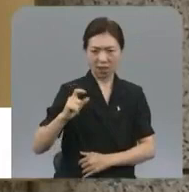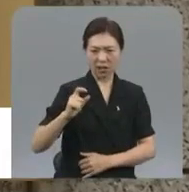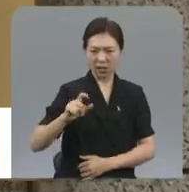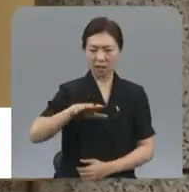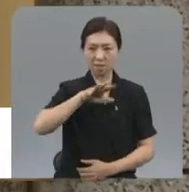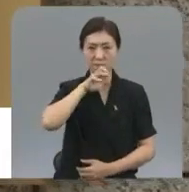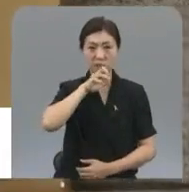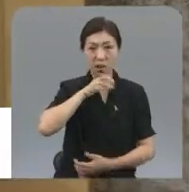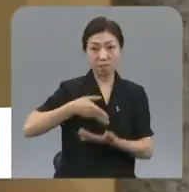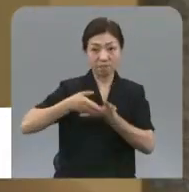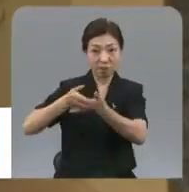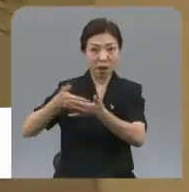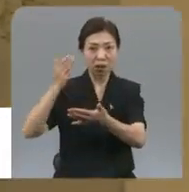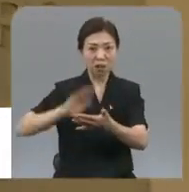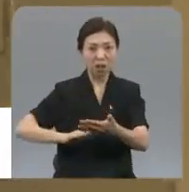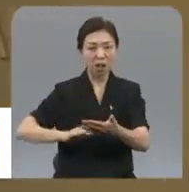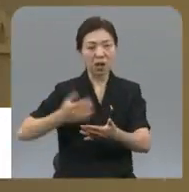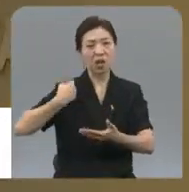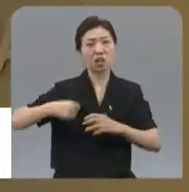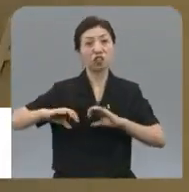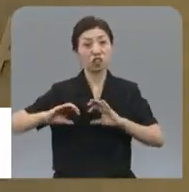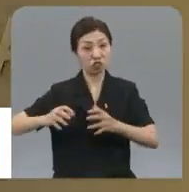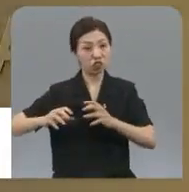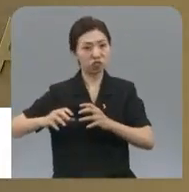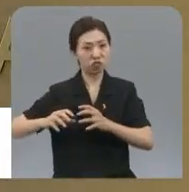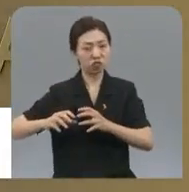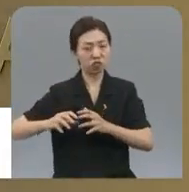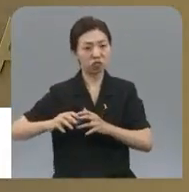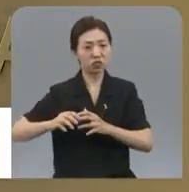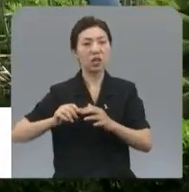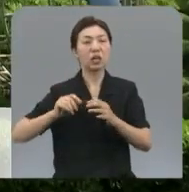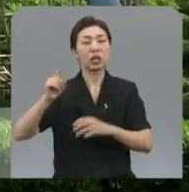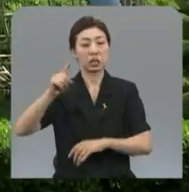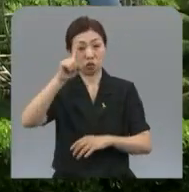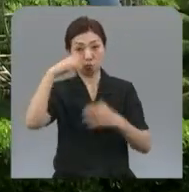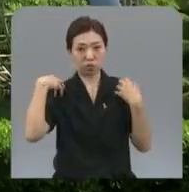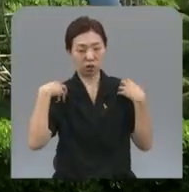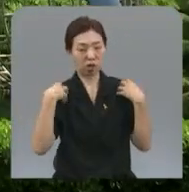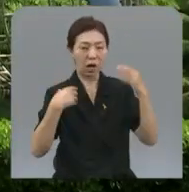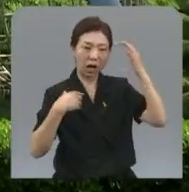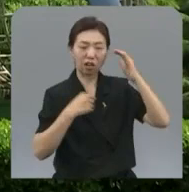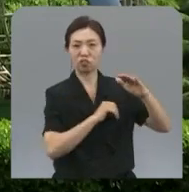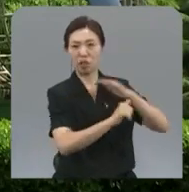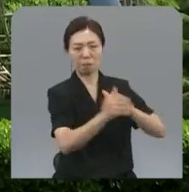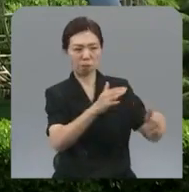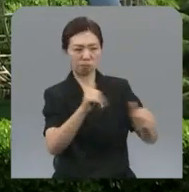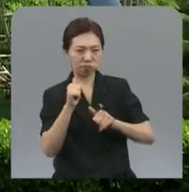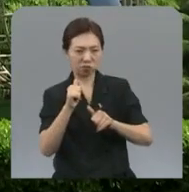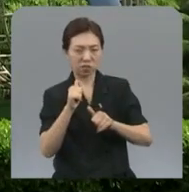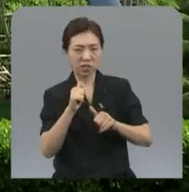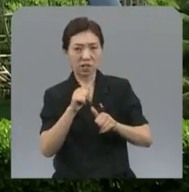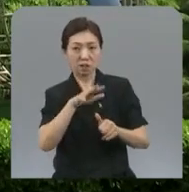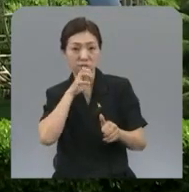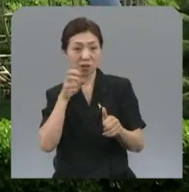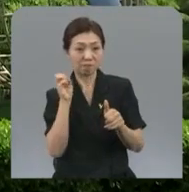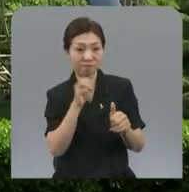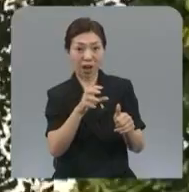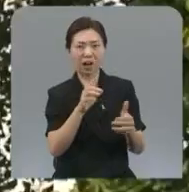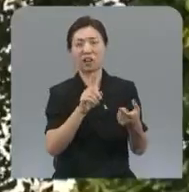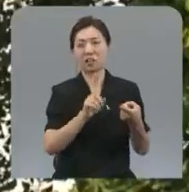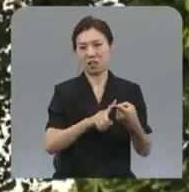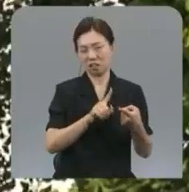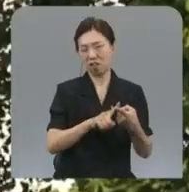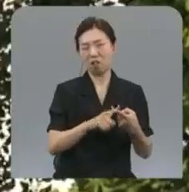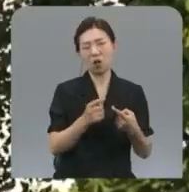с лидером оппозиционной демократической партии тупорыли Семёнов в ходе встречи с лидером оппозиции китайский